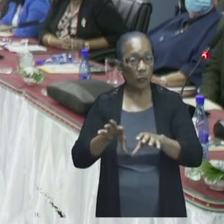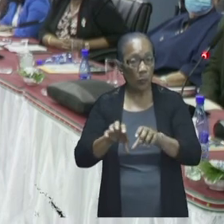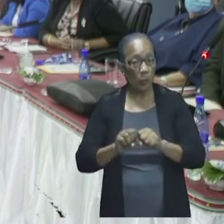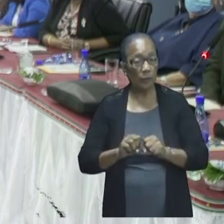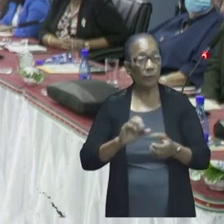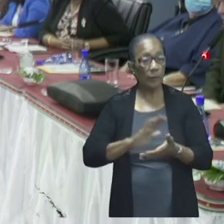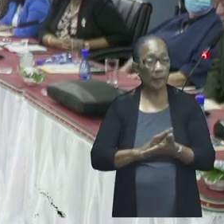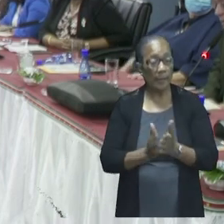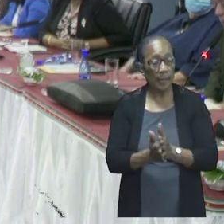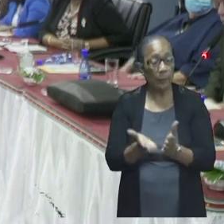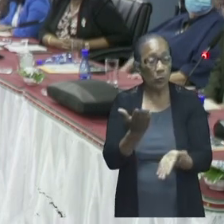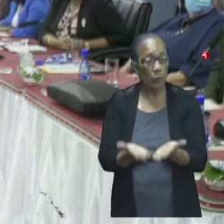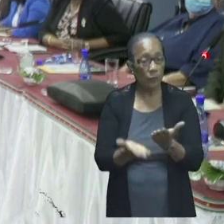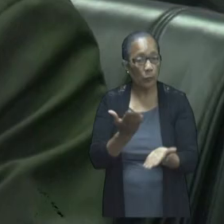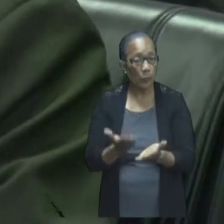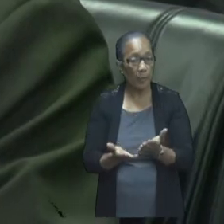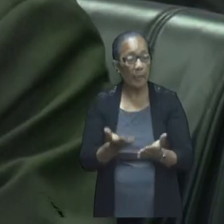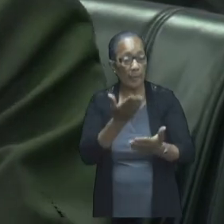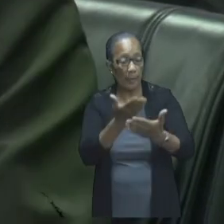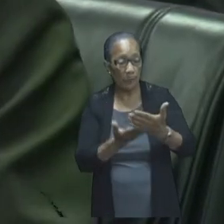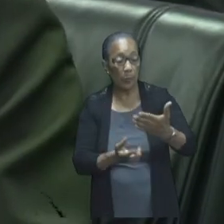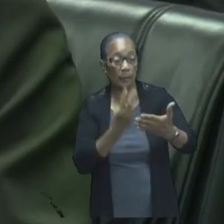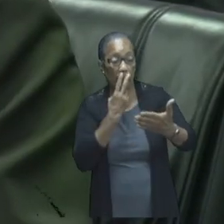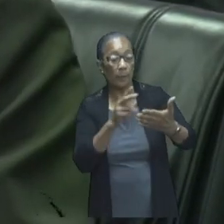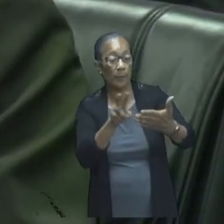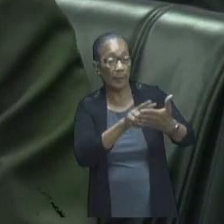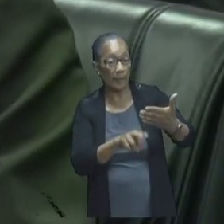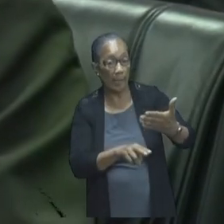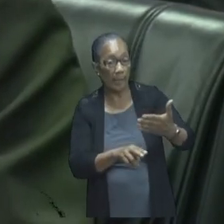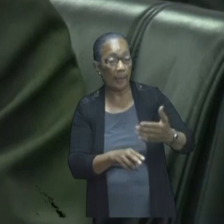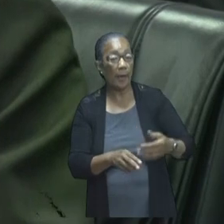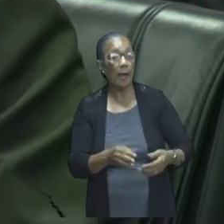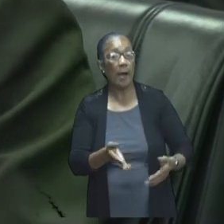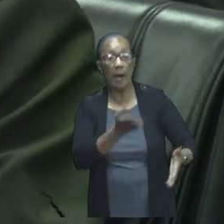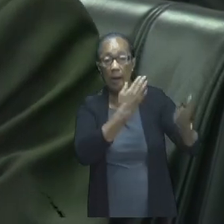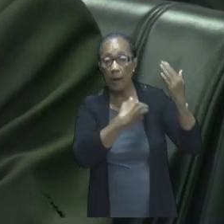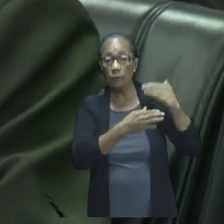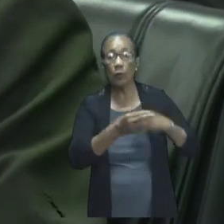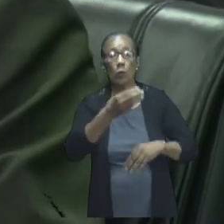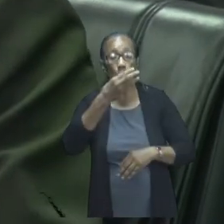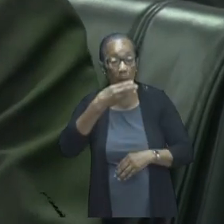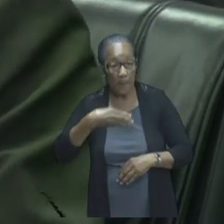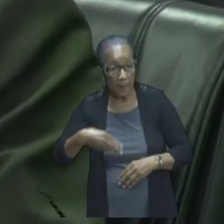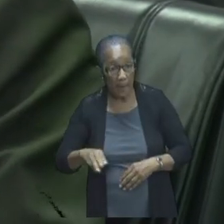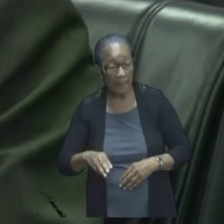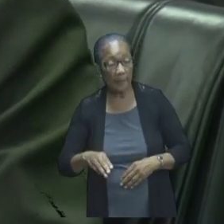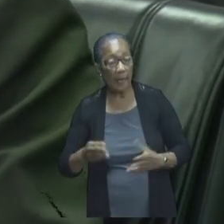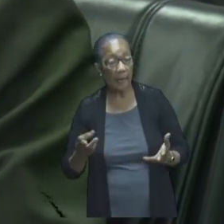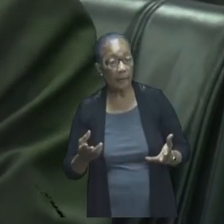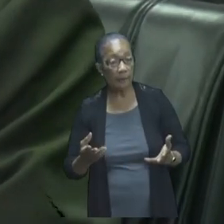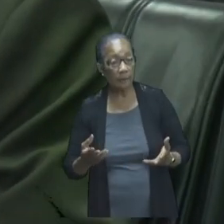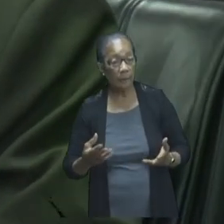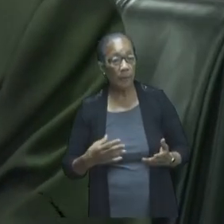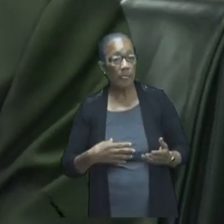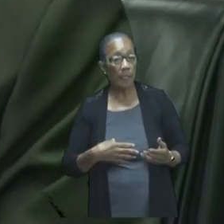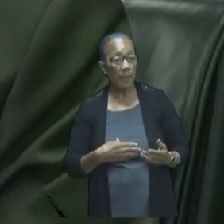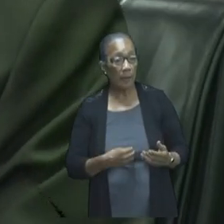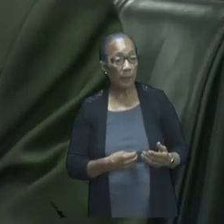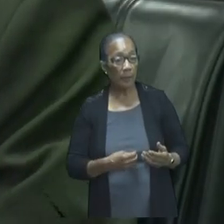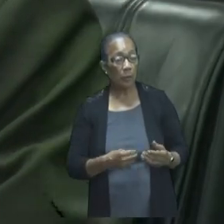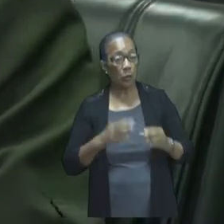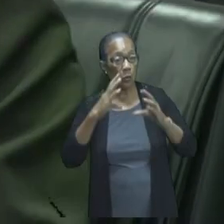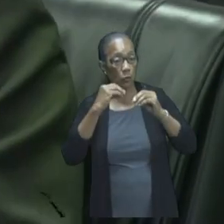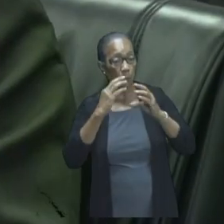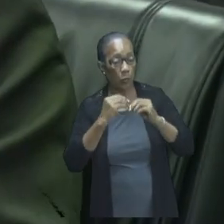ik het evaluatierapport zuid bekeken ik heb maandag afgelopen maandag nog een ontmoeting gehad met de voorzitter